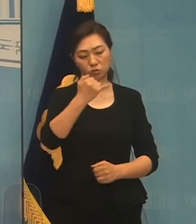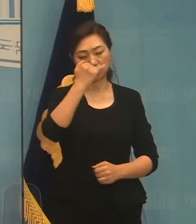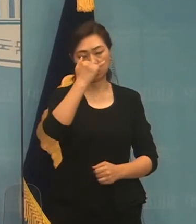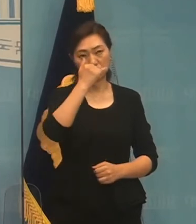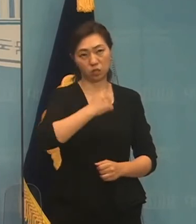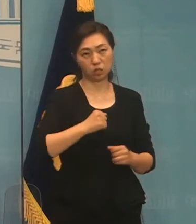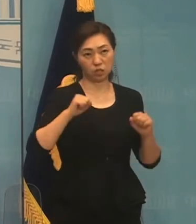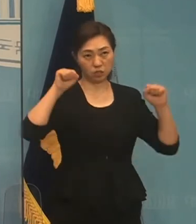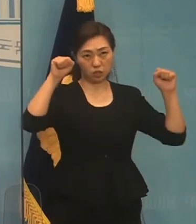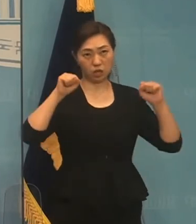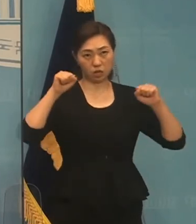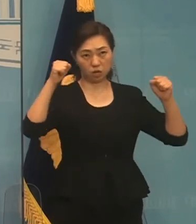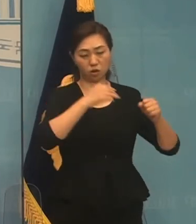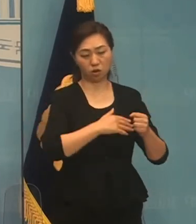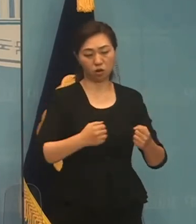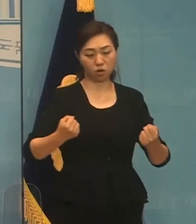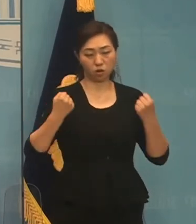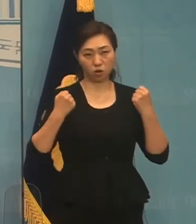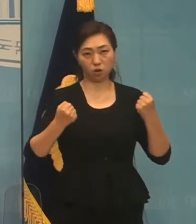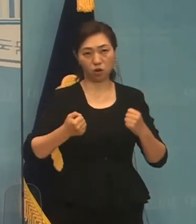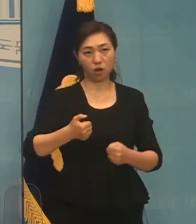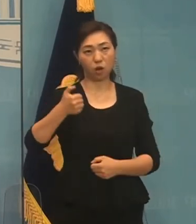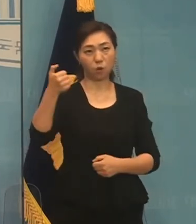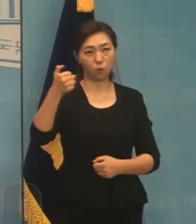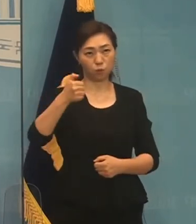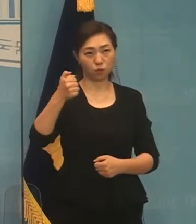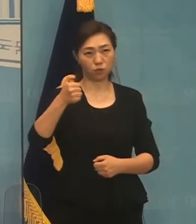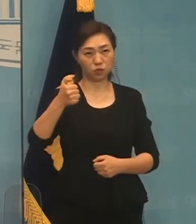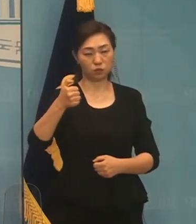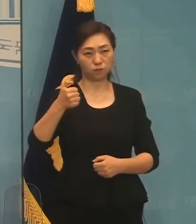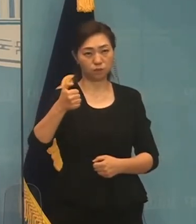50%, 체력 건강도